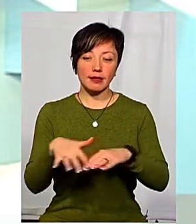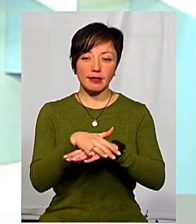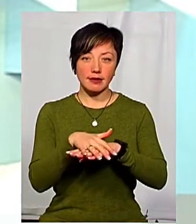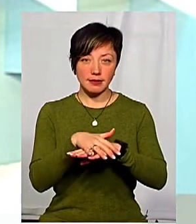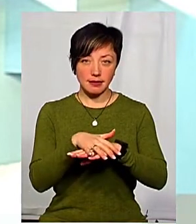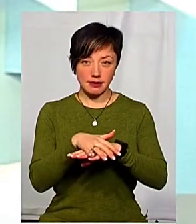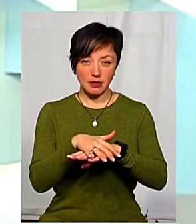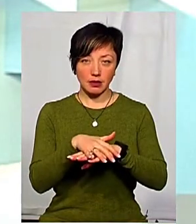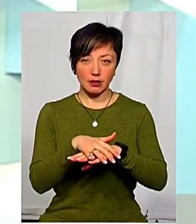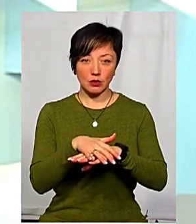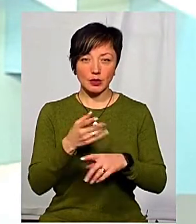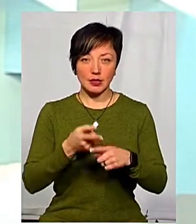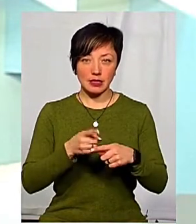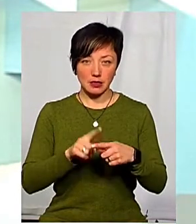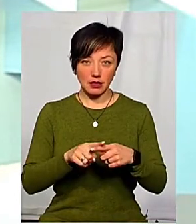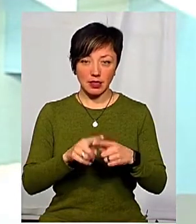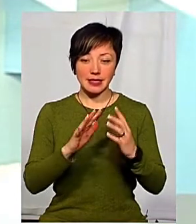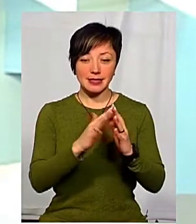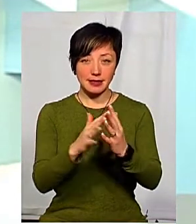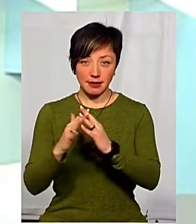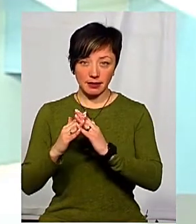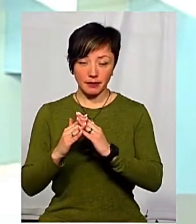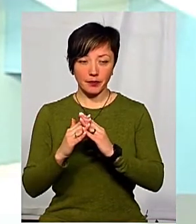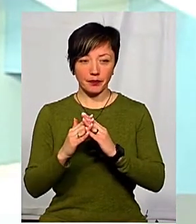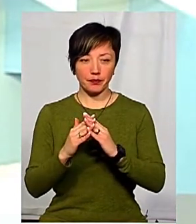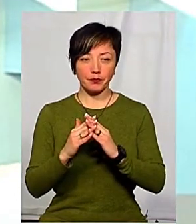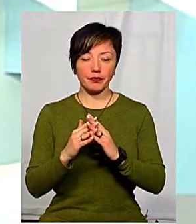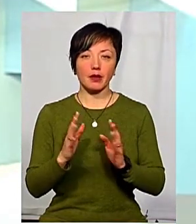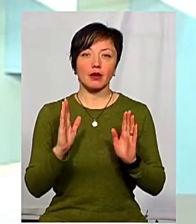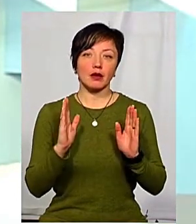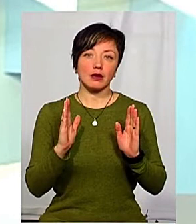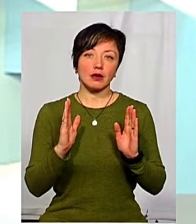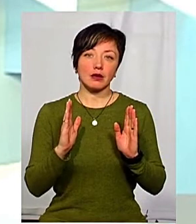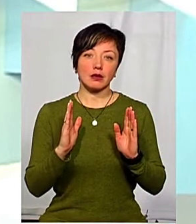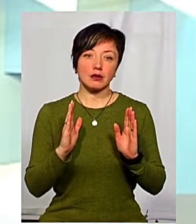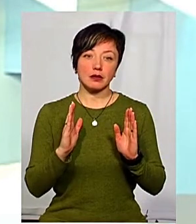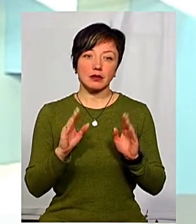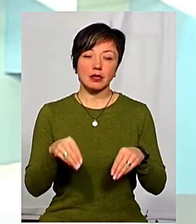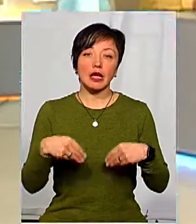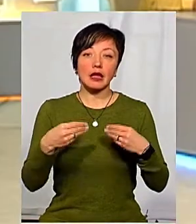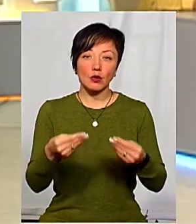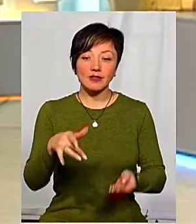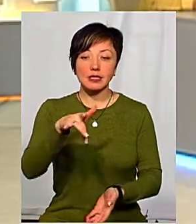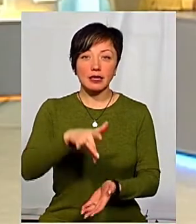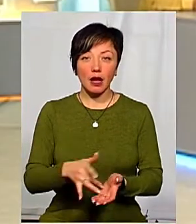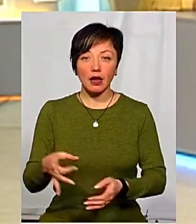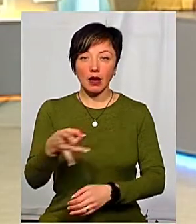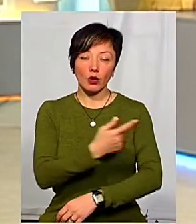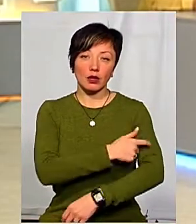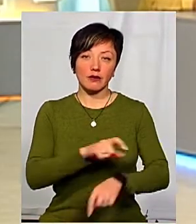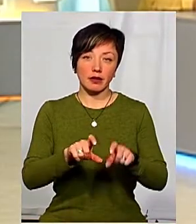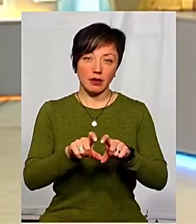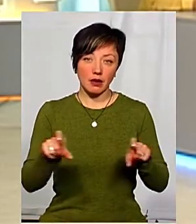населенню цих сіл однозначно дається в центральних районних лікарнях.